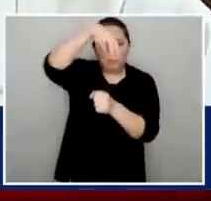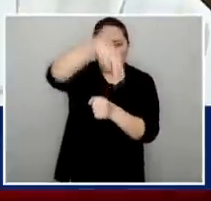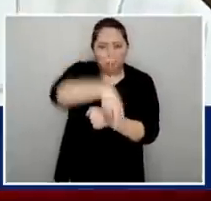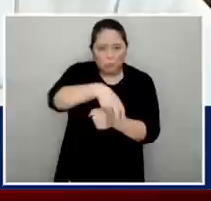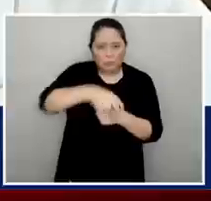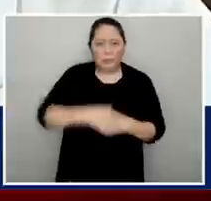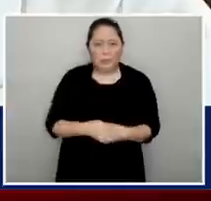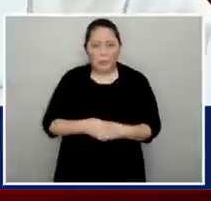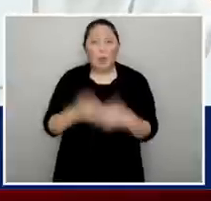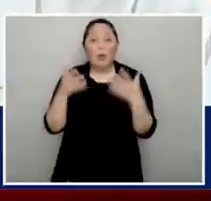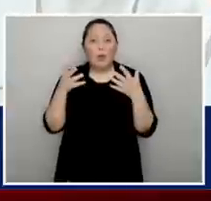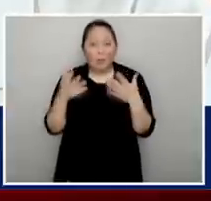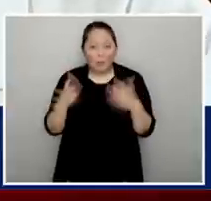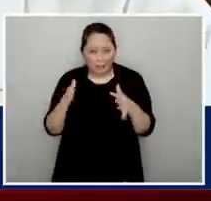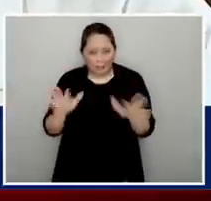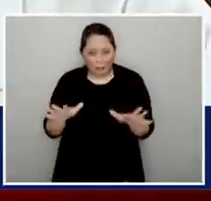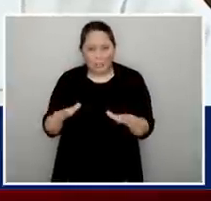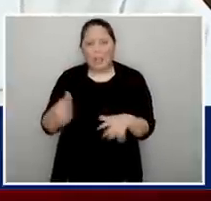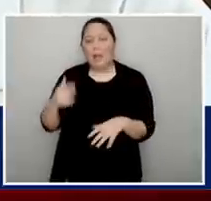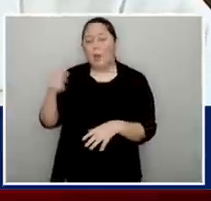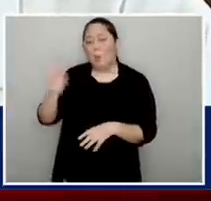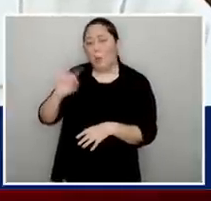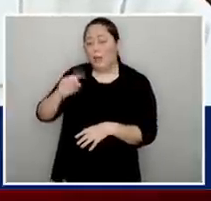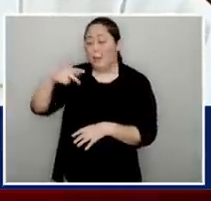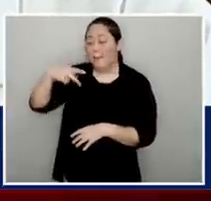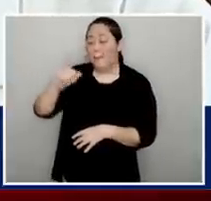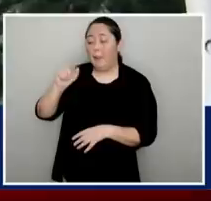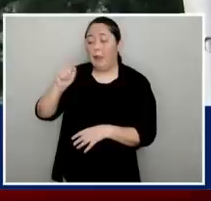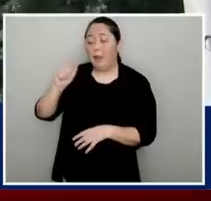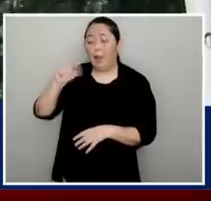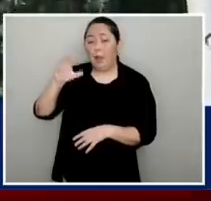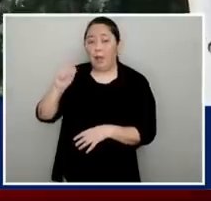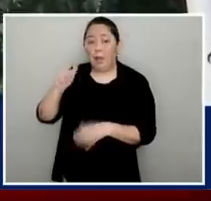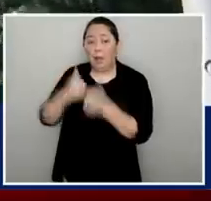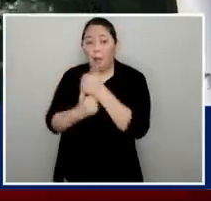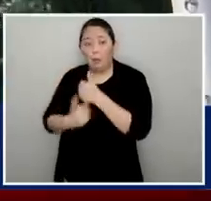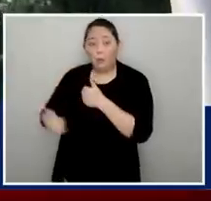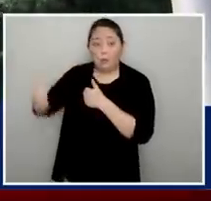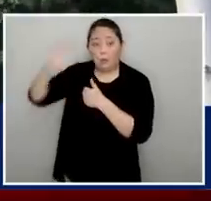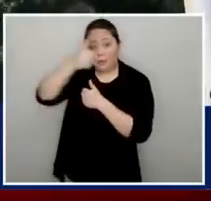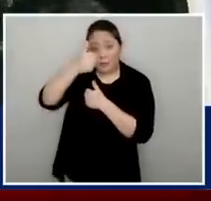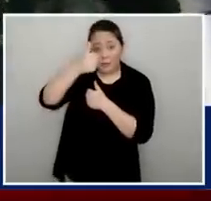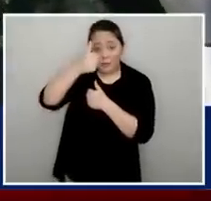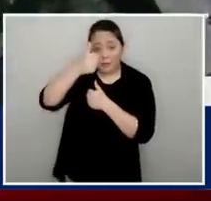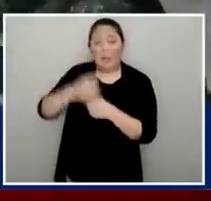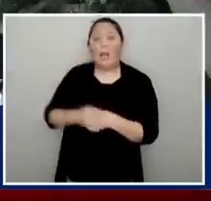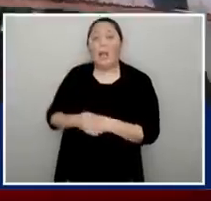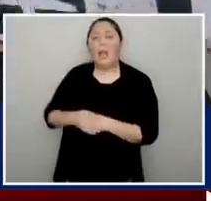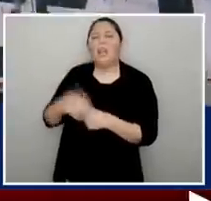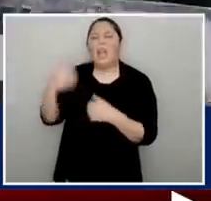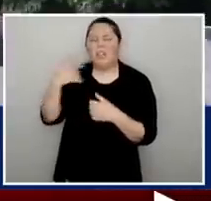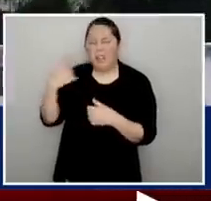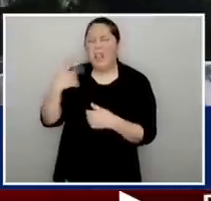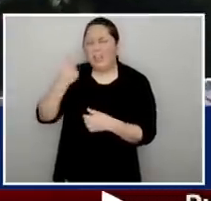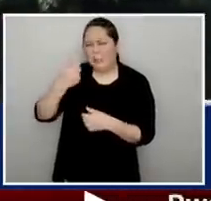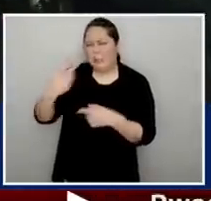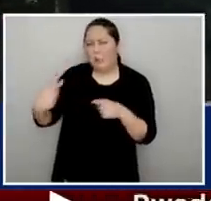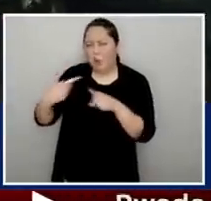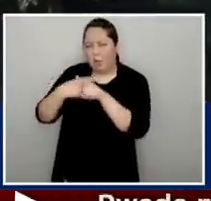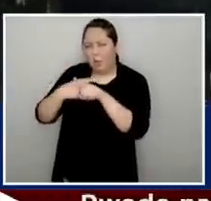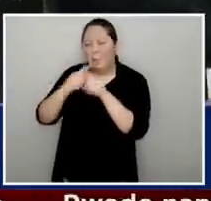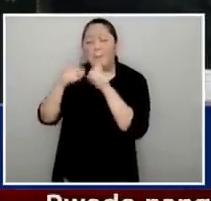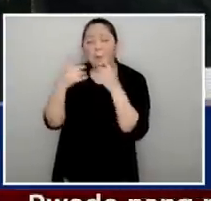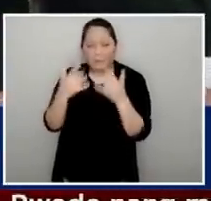Track and Field Association o PATAFA President Philip Wico. Dahil dito ay makakalaro na ulit si EJ para